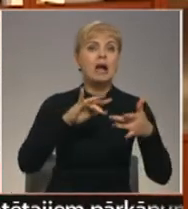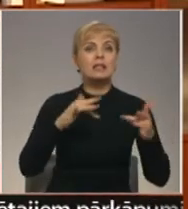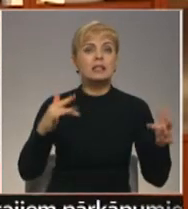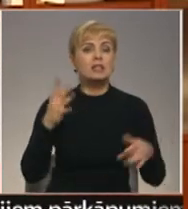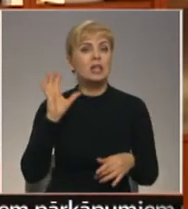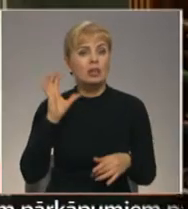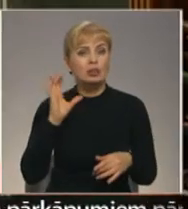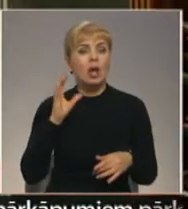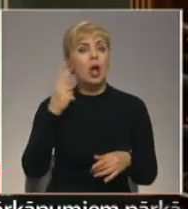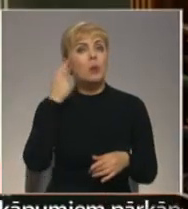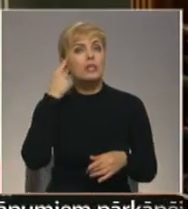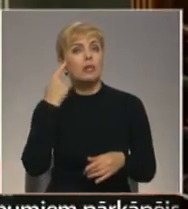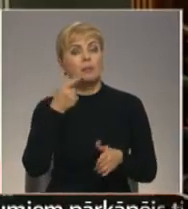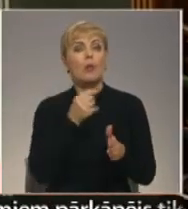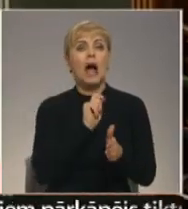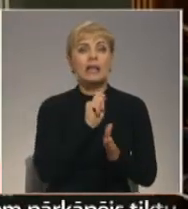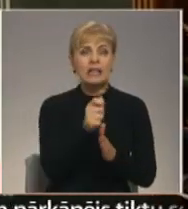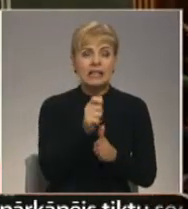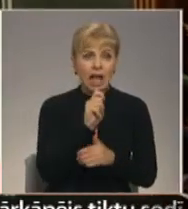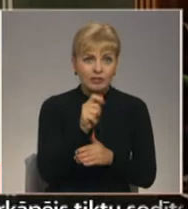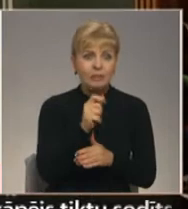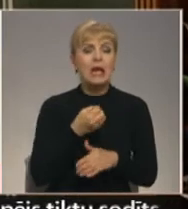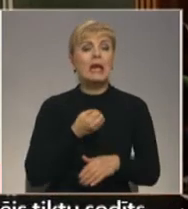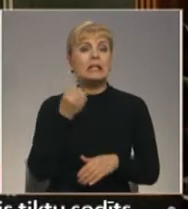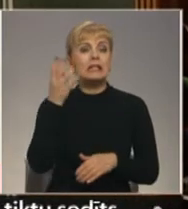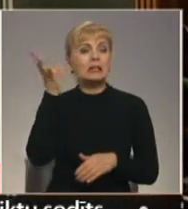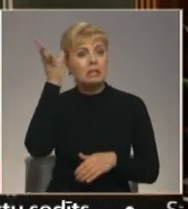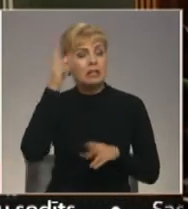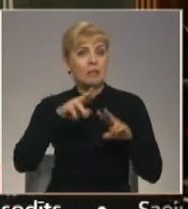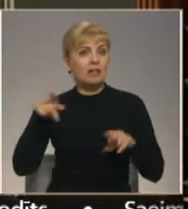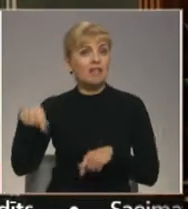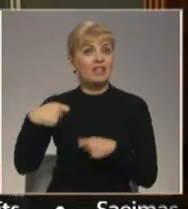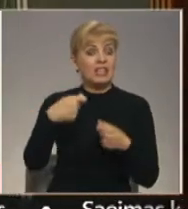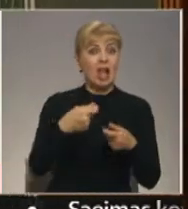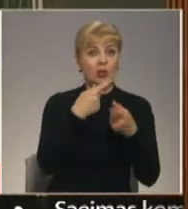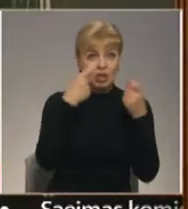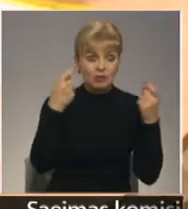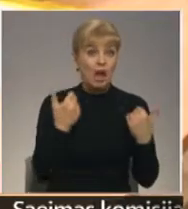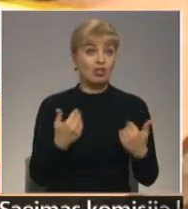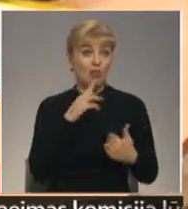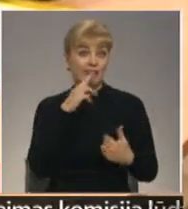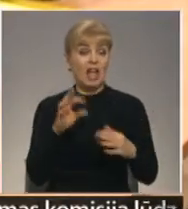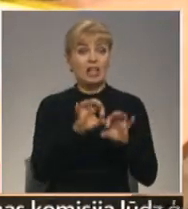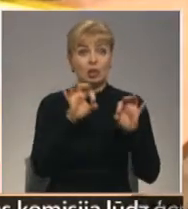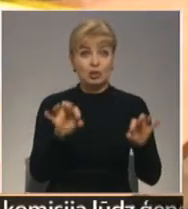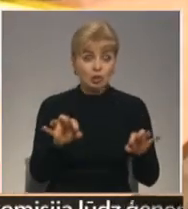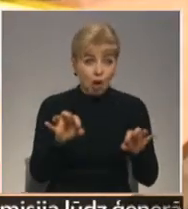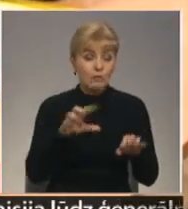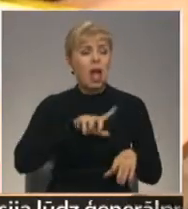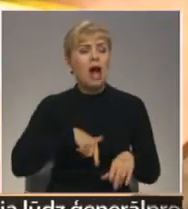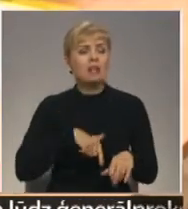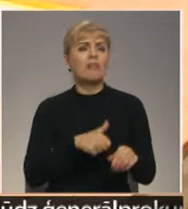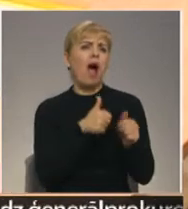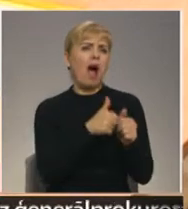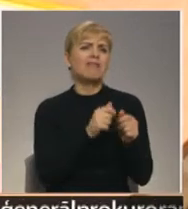no intervijām. Pēc izglītības un zinātnes ministrijas sniegtās informācijas līdz šīs nedēļas sākumam Latvijā vadoties pēc pētījuma